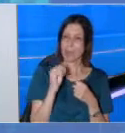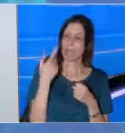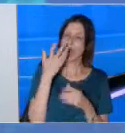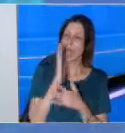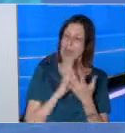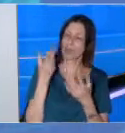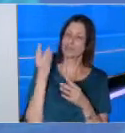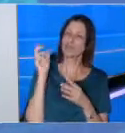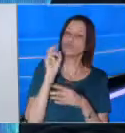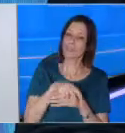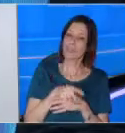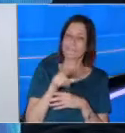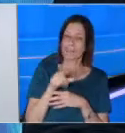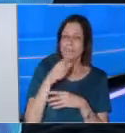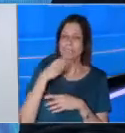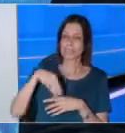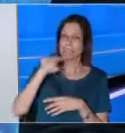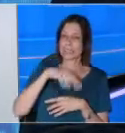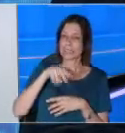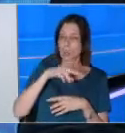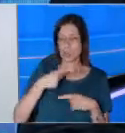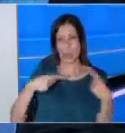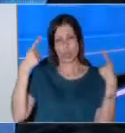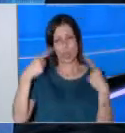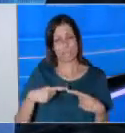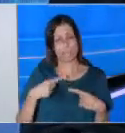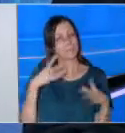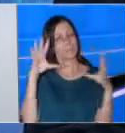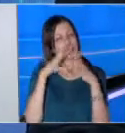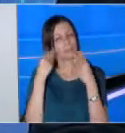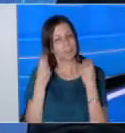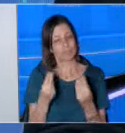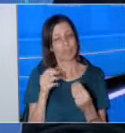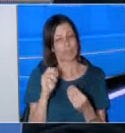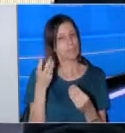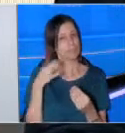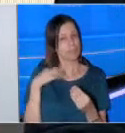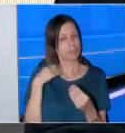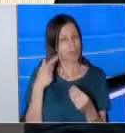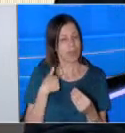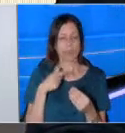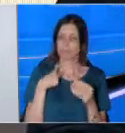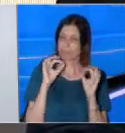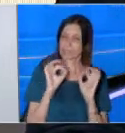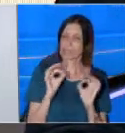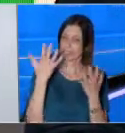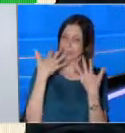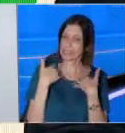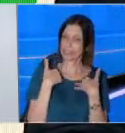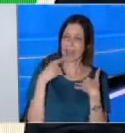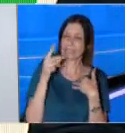בסיור היום. שלום, דניאל. ערב טוב, נדב, מה שלומך? אני בסדר. ספר לי על הסיור